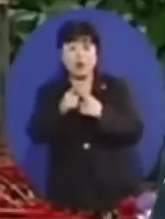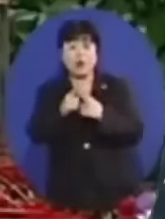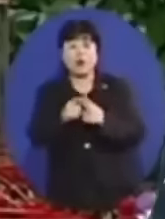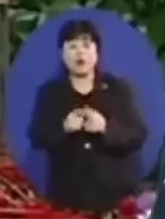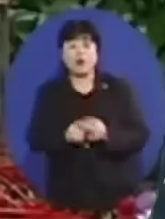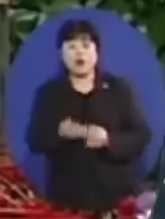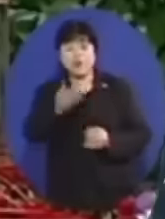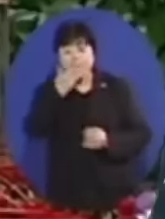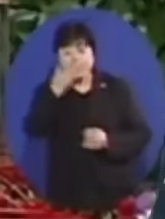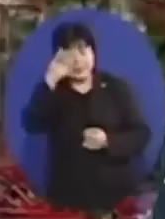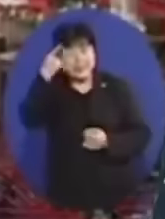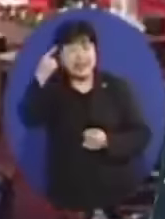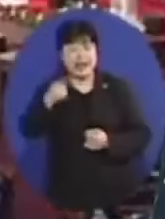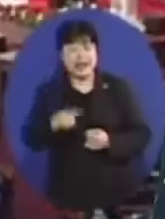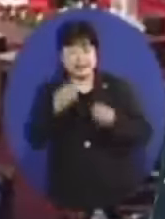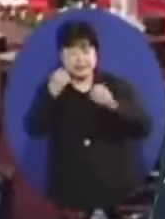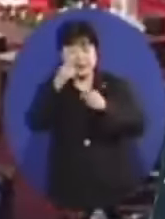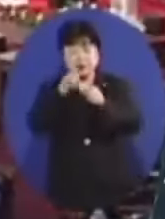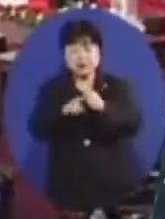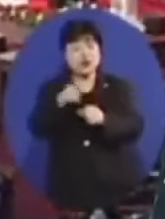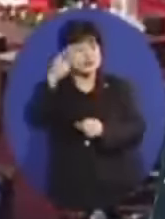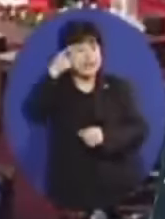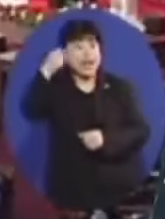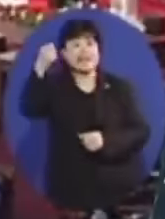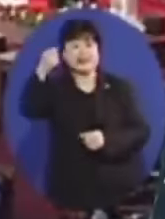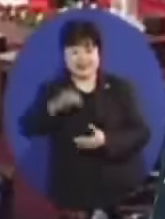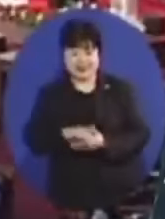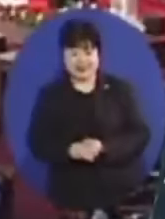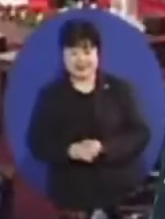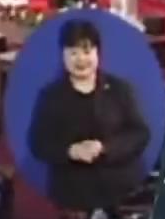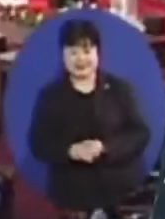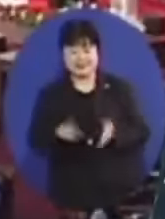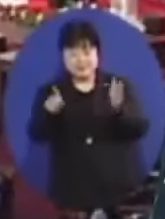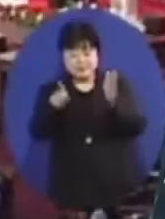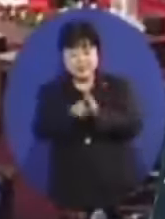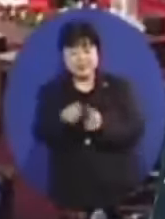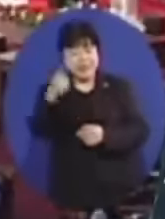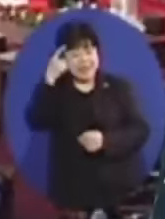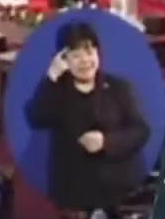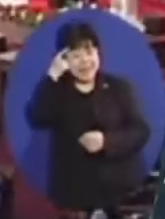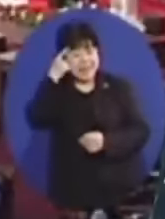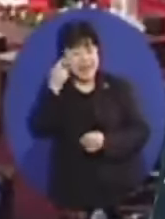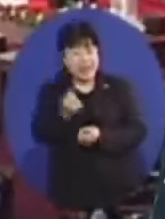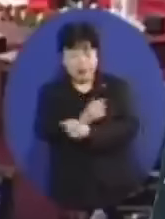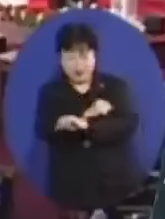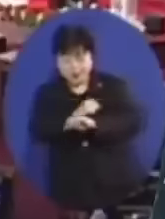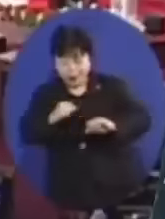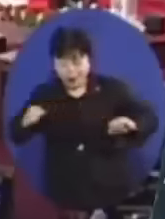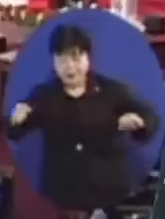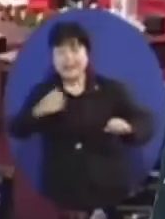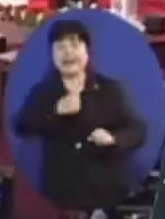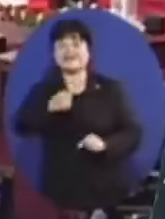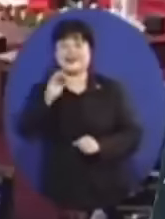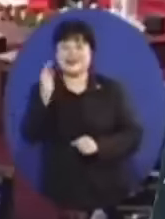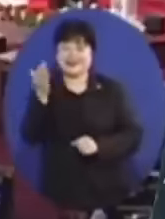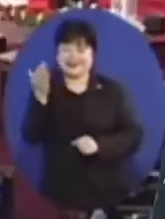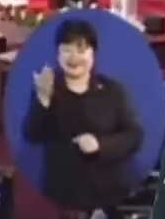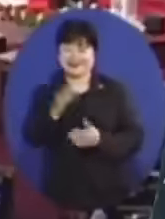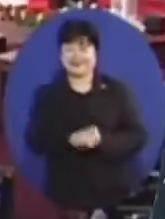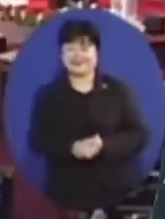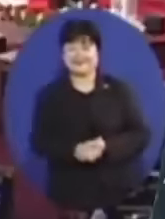긍정적인 생각, 창조적인 생각, 믿음의 생각으로 틀을 넓혀야 되는 것입니다.